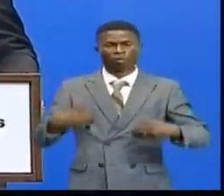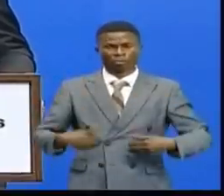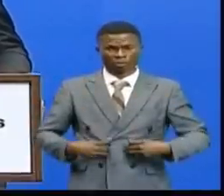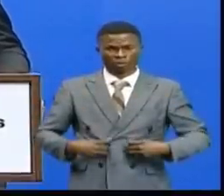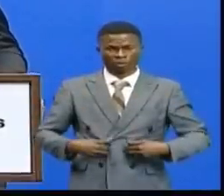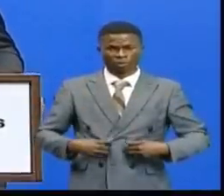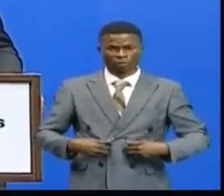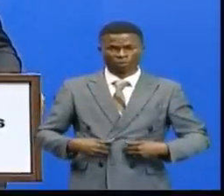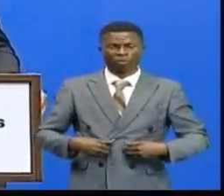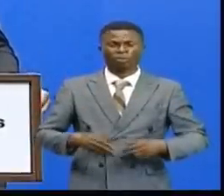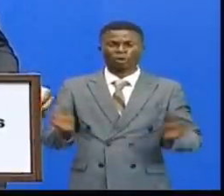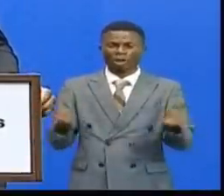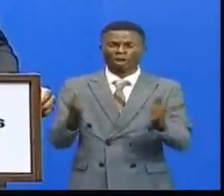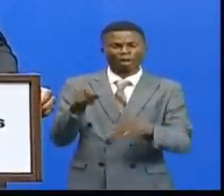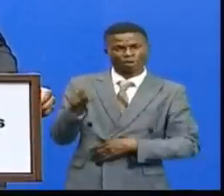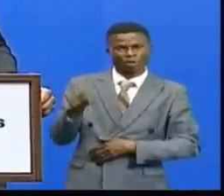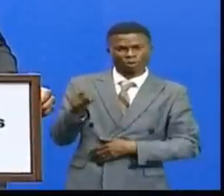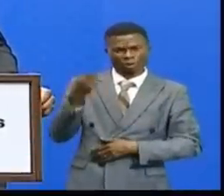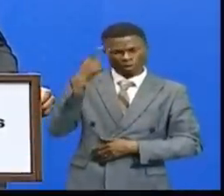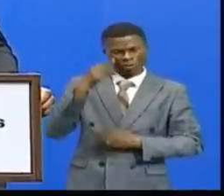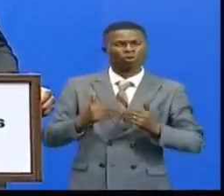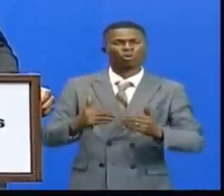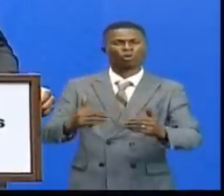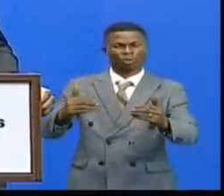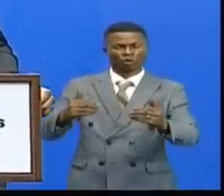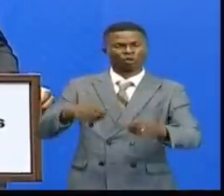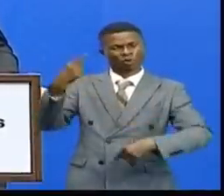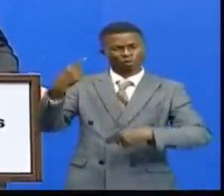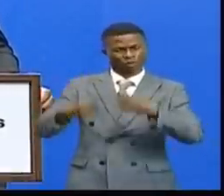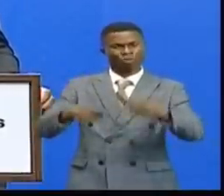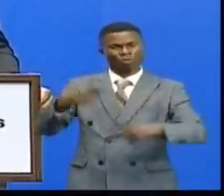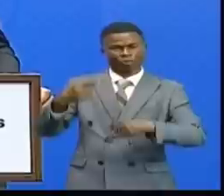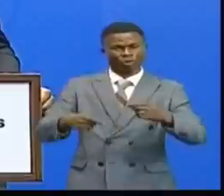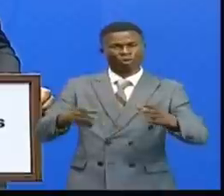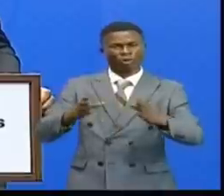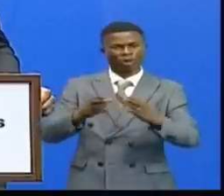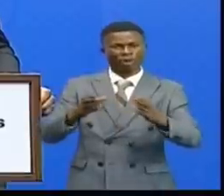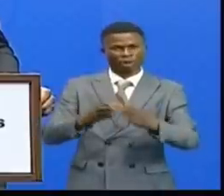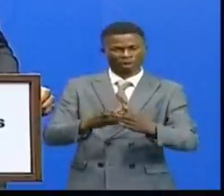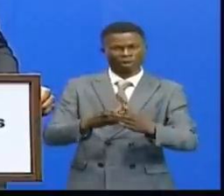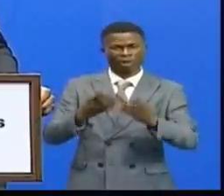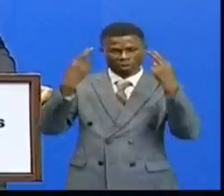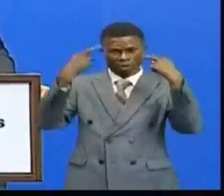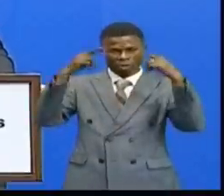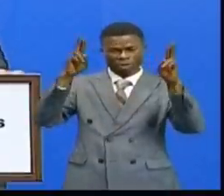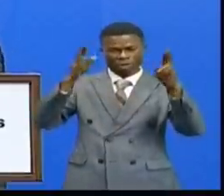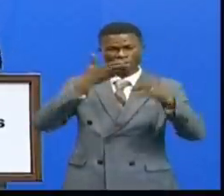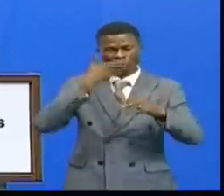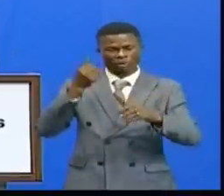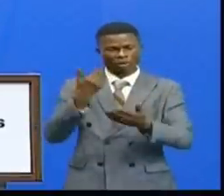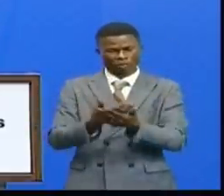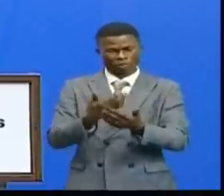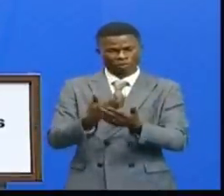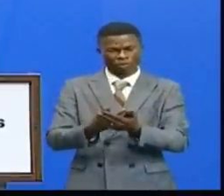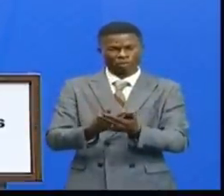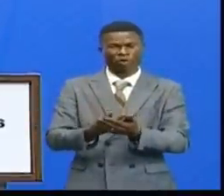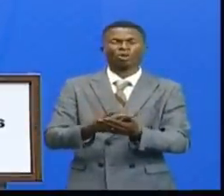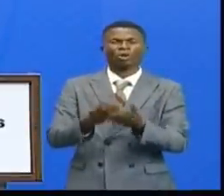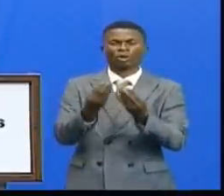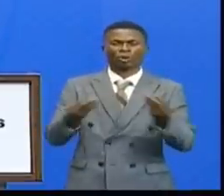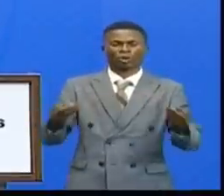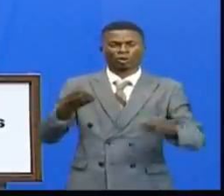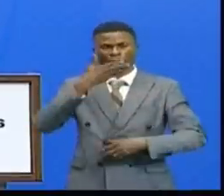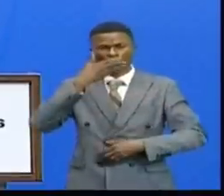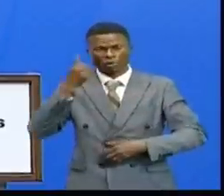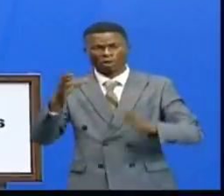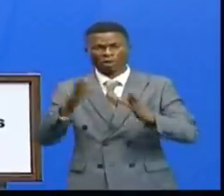a été encouragé à poursuivre les discussions afin de faire aboutir dans les meilleurs délais les discussions en